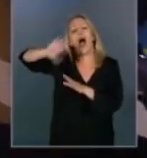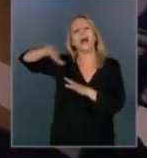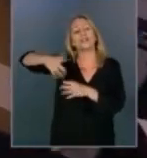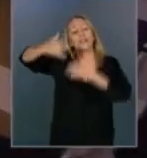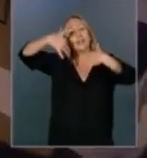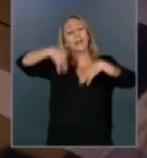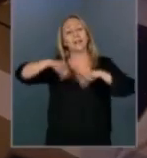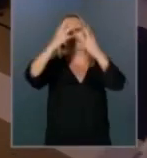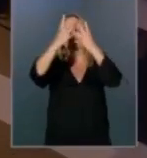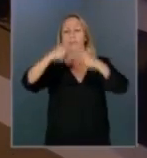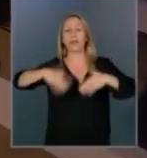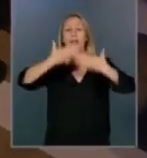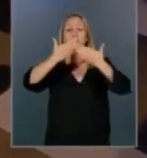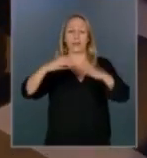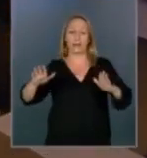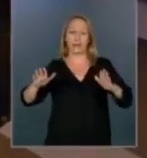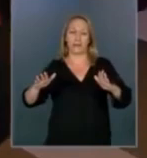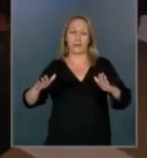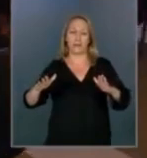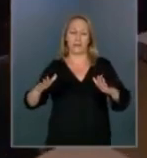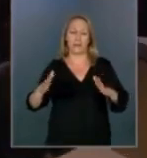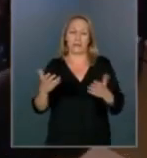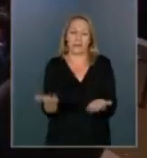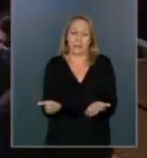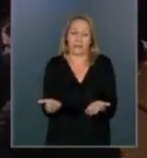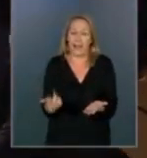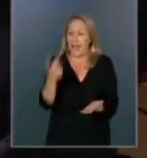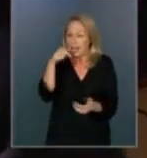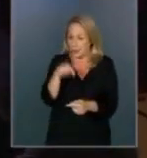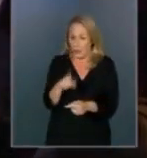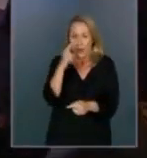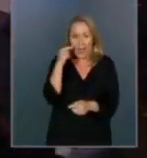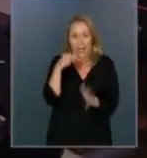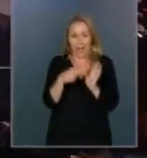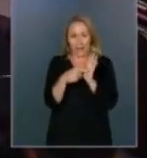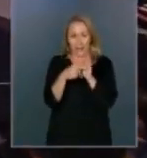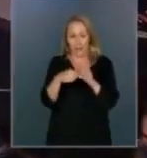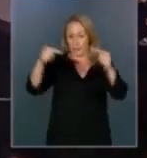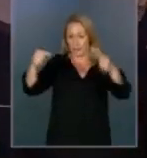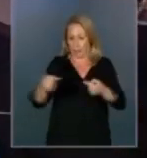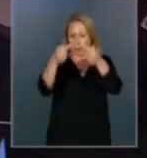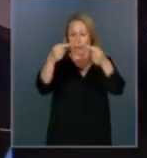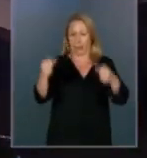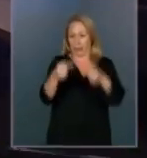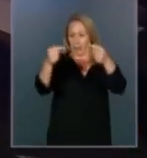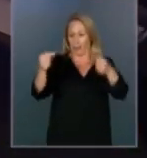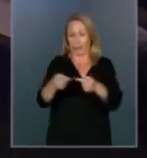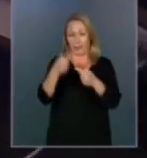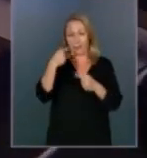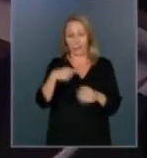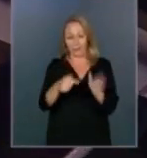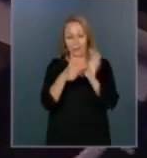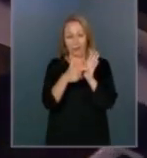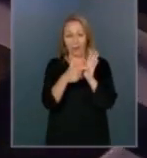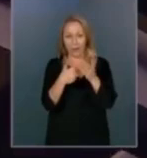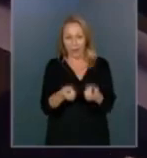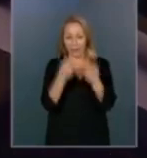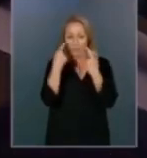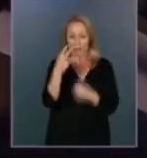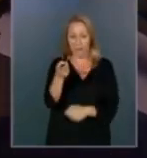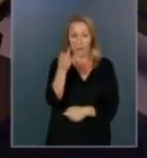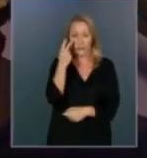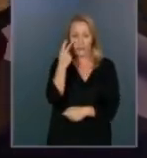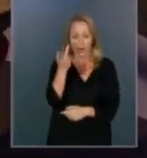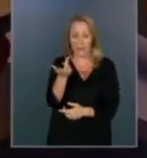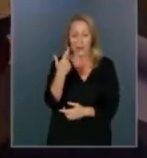να αφήσει ανοιχτά τα θέατρα. Κοιτάξτε τώρα, αυτά είναι κραυγαλαίες αντιφάσεις. Τα βλέπει αυτά ο κόσμος. Και σου λέει, τι